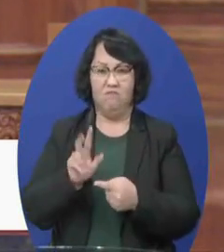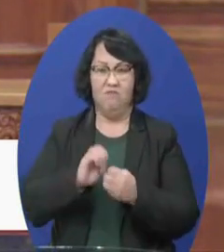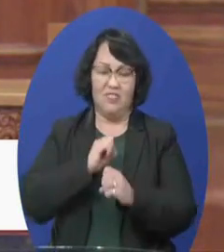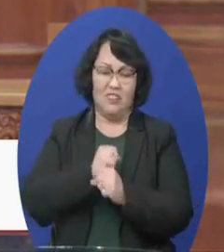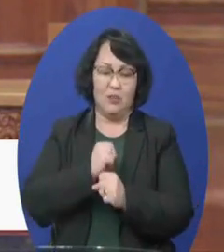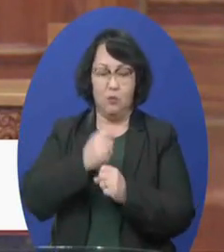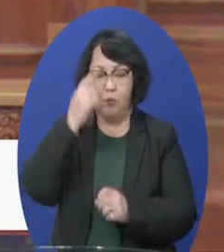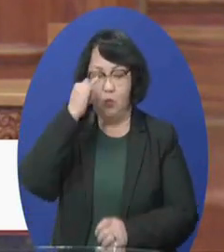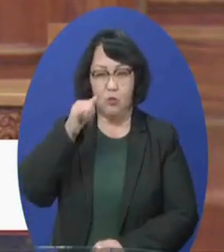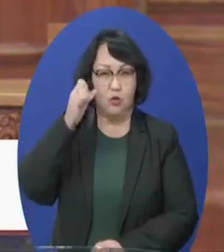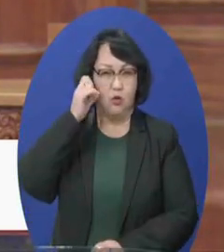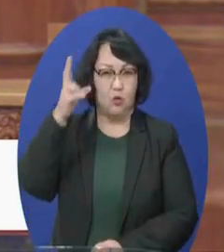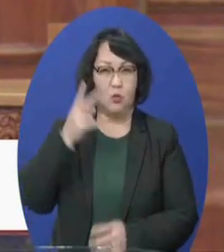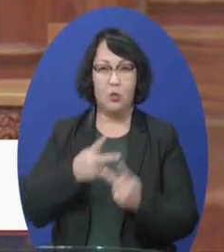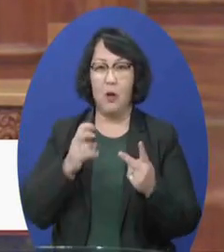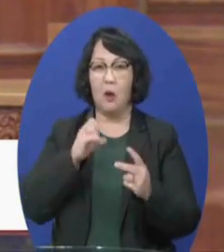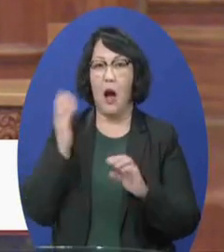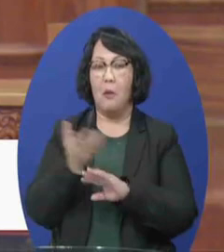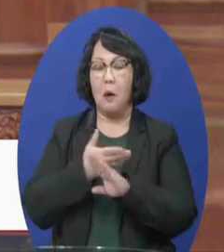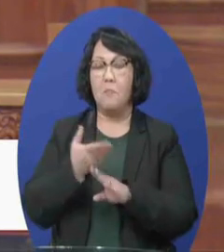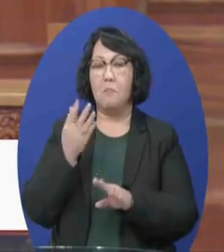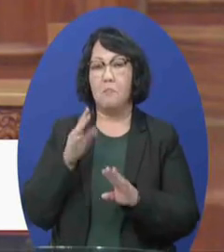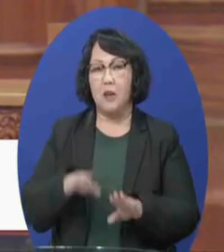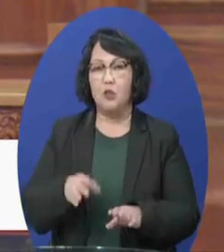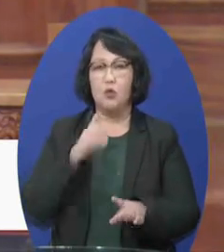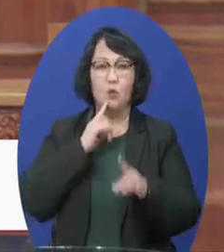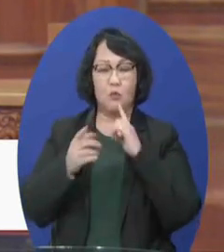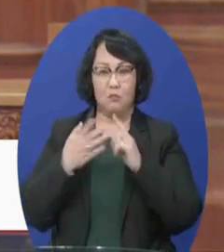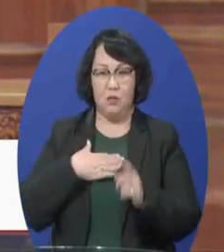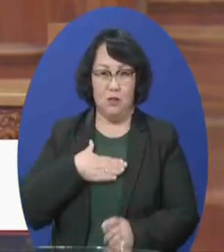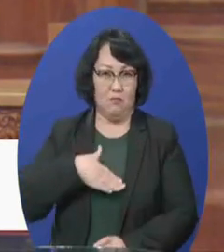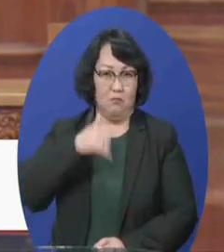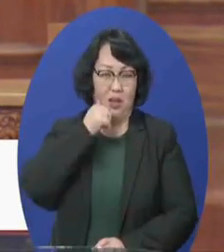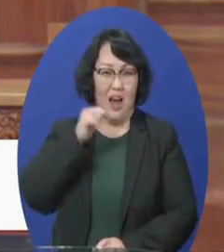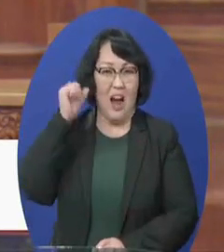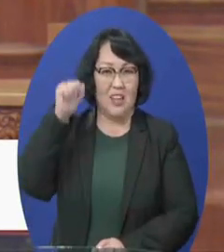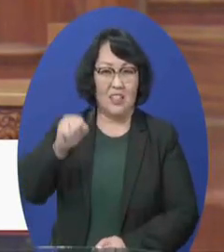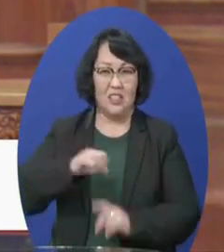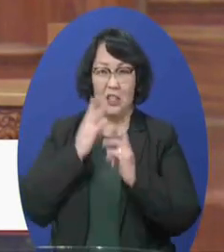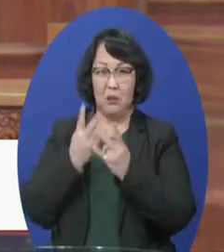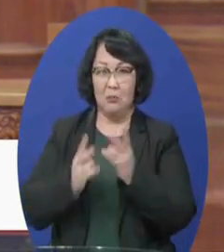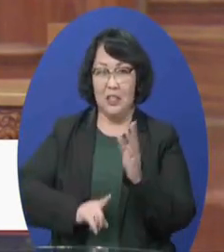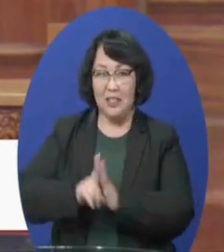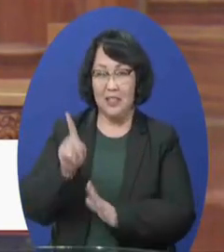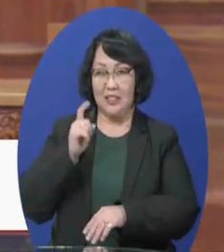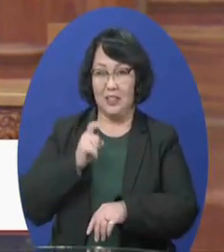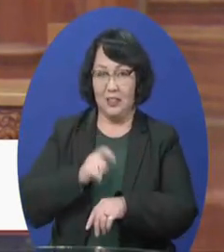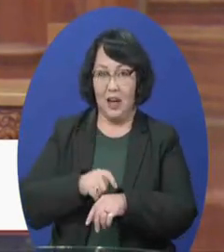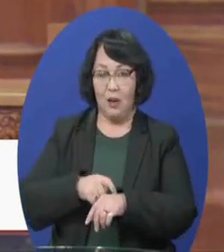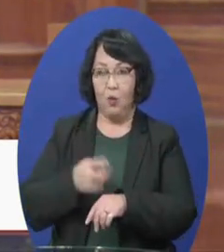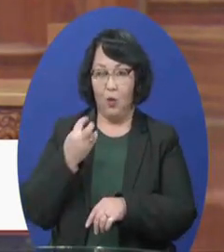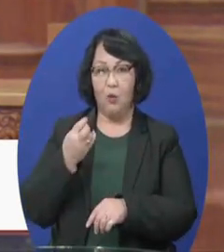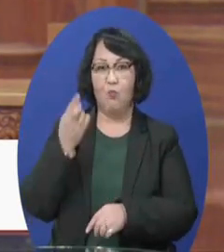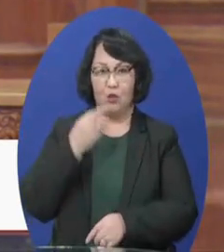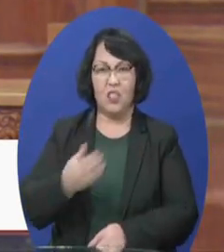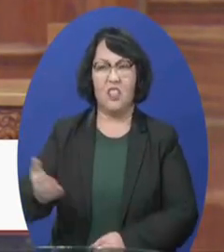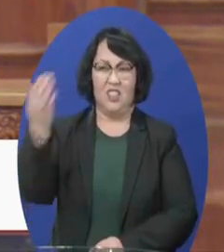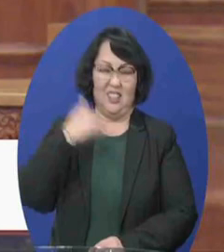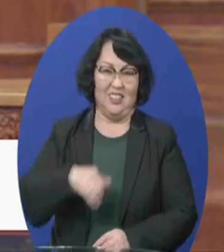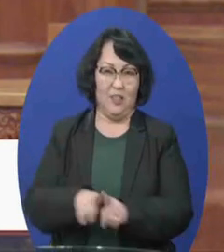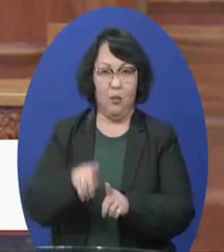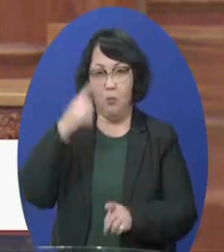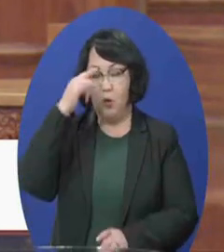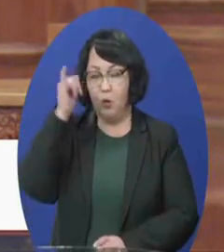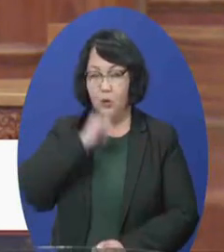улсын төрийн тэргүүн үндэсний аюулгүй байдлын зөвлөлийн тэргүүн миний бий арчил анх эхэлсэн цэгтээ эргэж ирлээ гэж дүгнж байна. Монгол улс